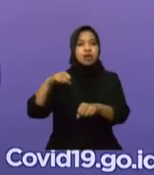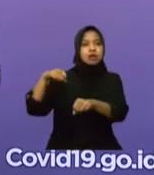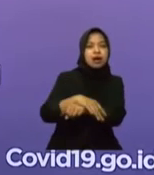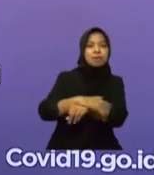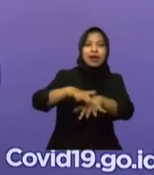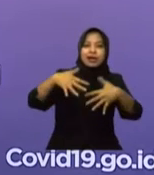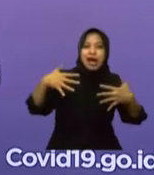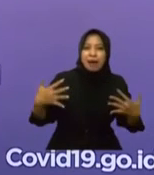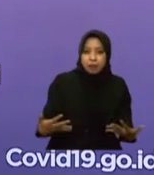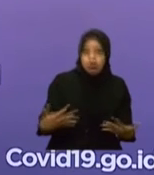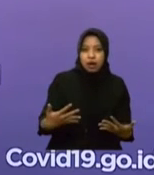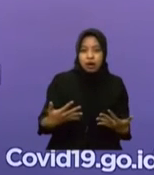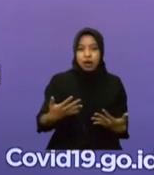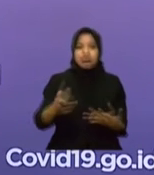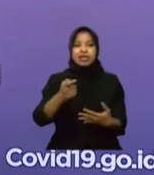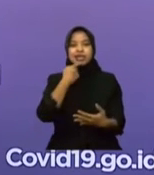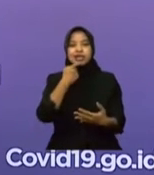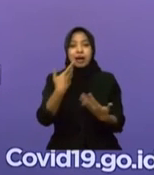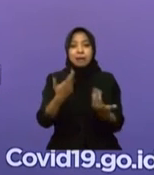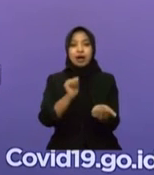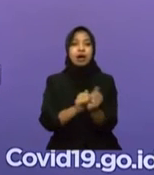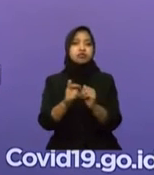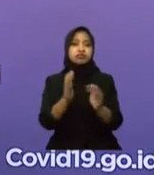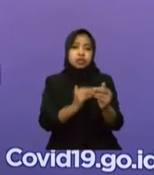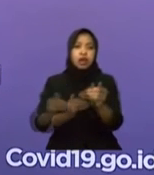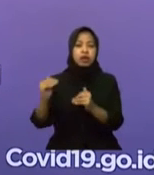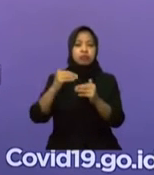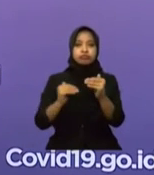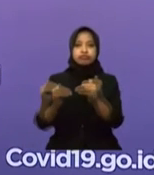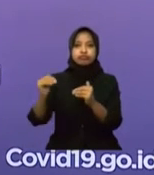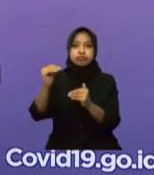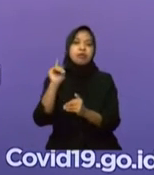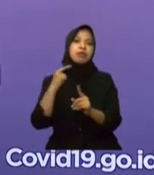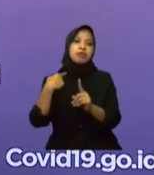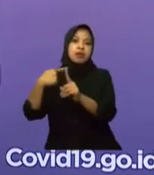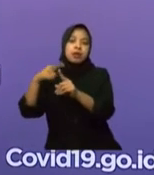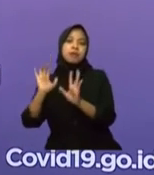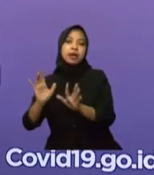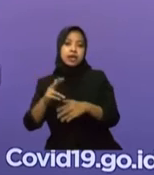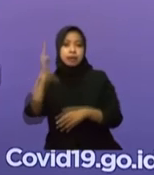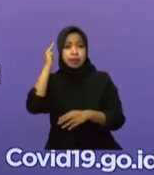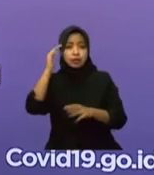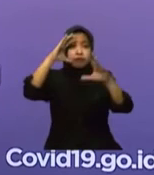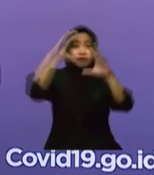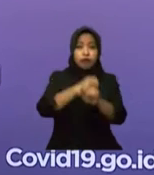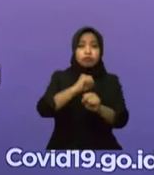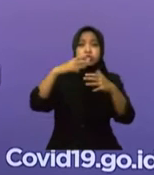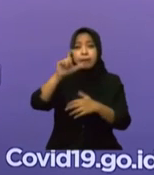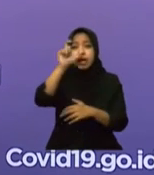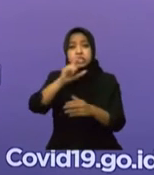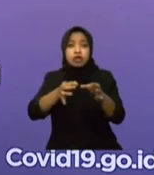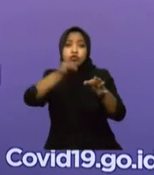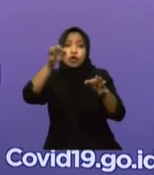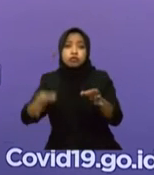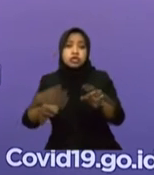pula dari kenaikan kasus yang tinggi. Saat ini pemerintah fokus mencari